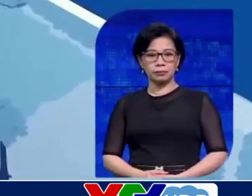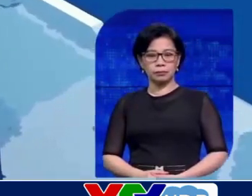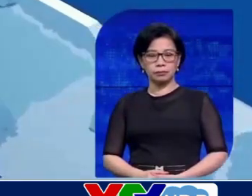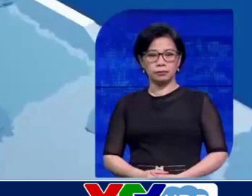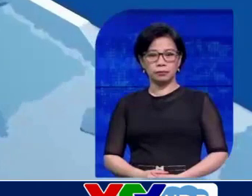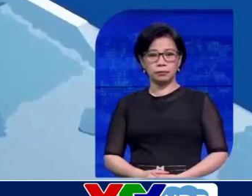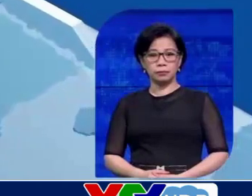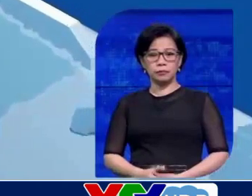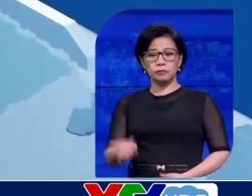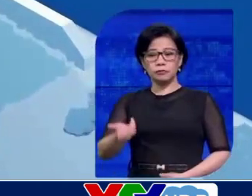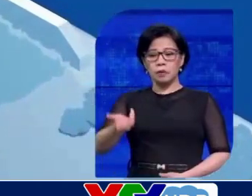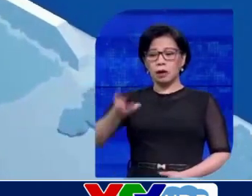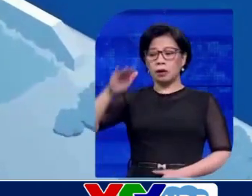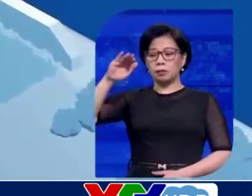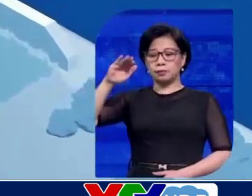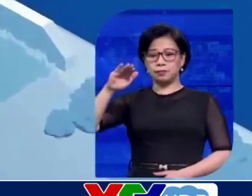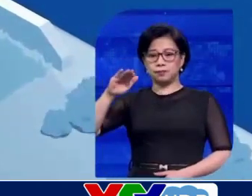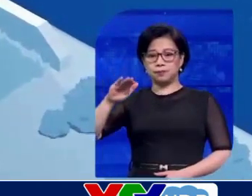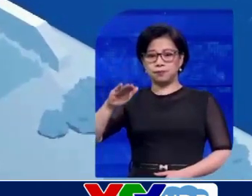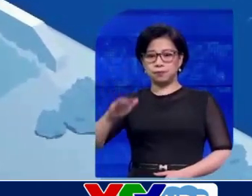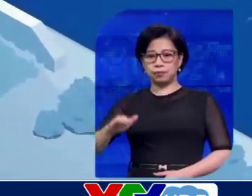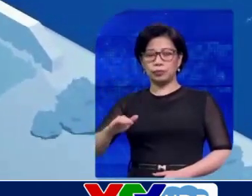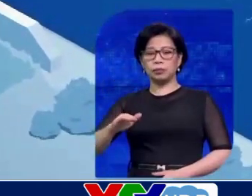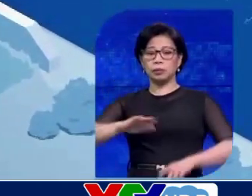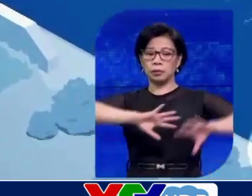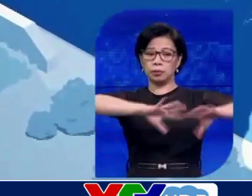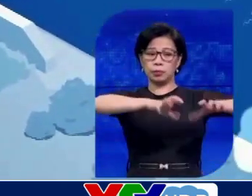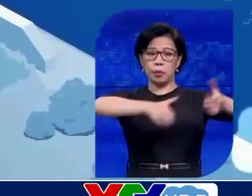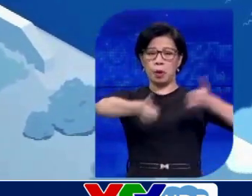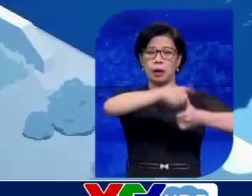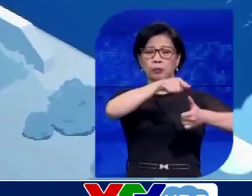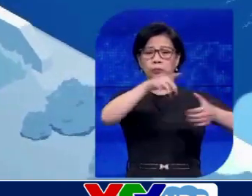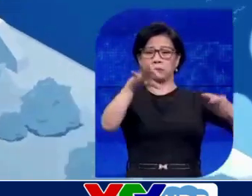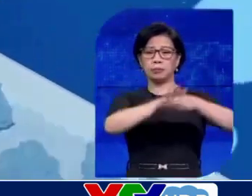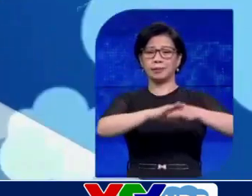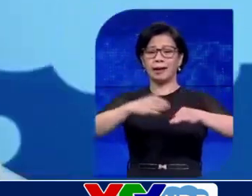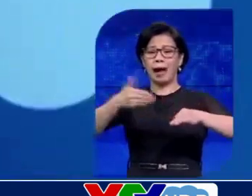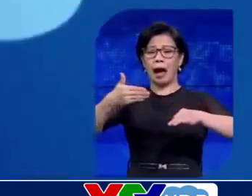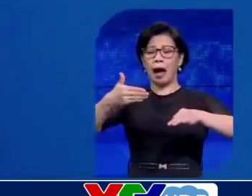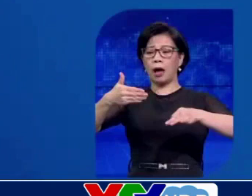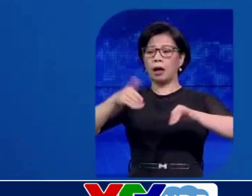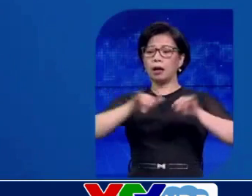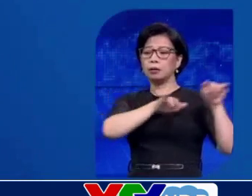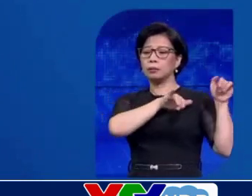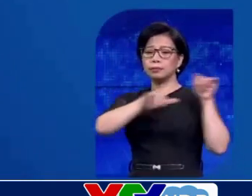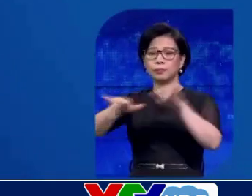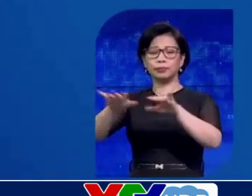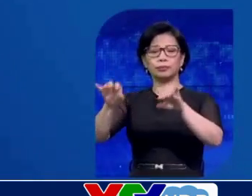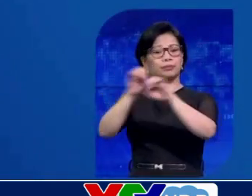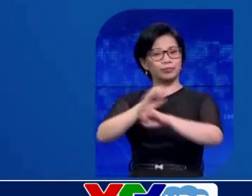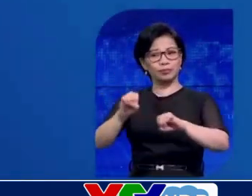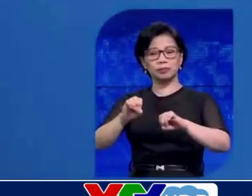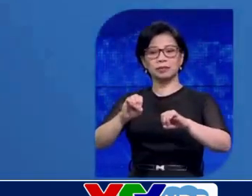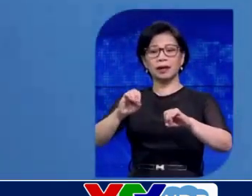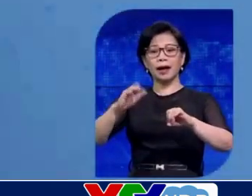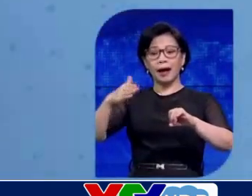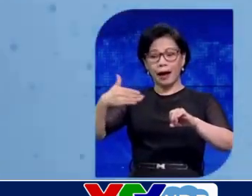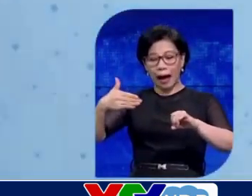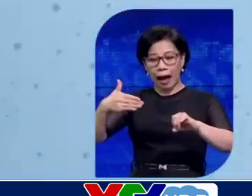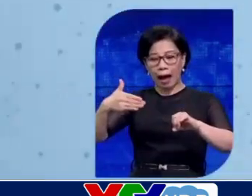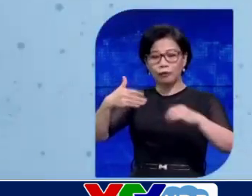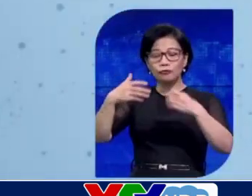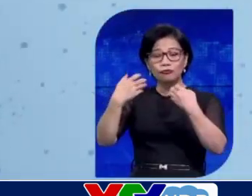Lũ giảm kết hợp với hoạt động các hồ chứa, đập thủy điện khiến cho các loài cá di cư trở nên khó khăn. Chúng sẽ ngăn cản trứng cá và ấu trùng trôi